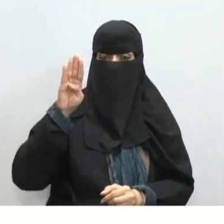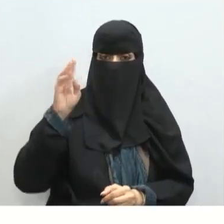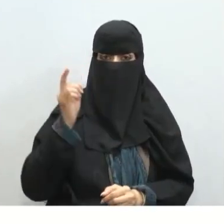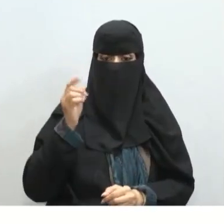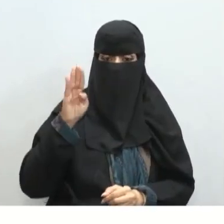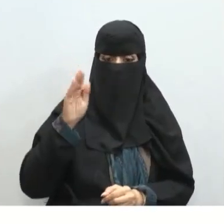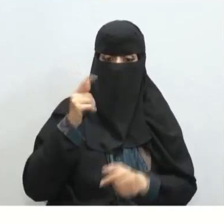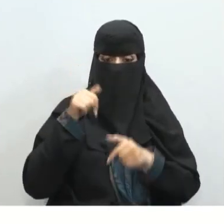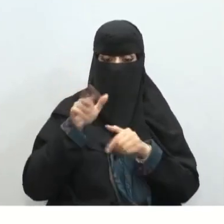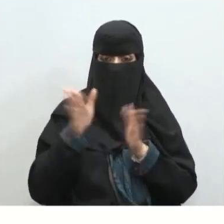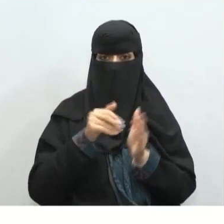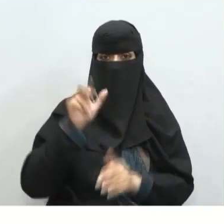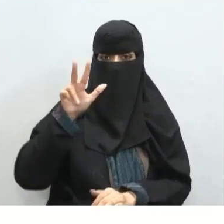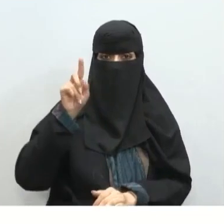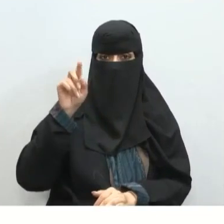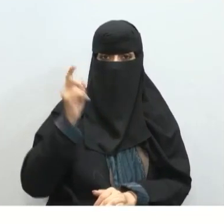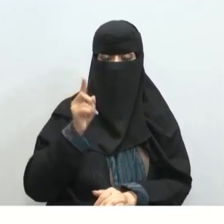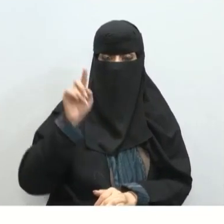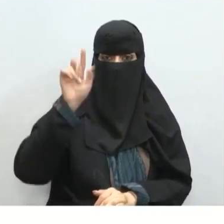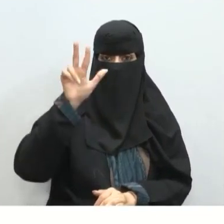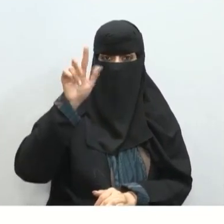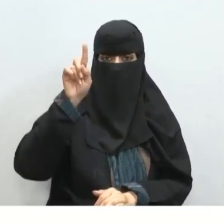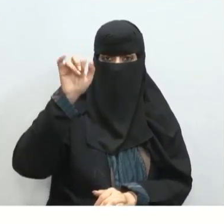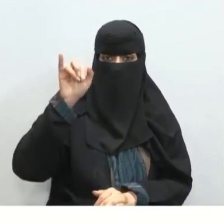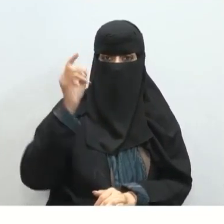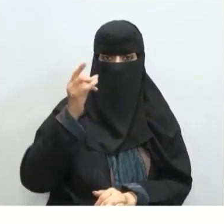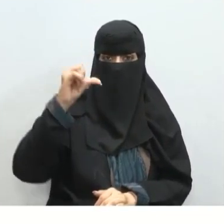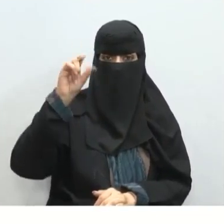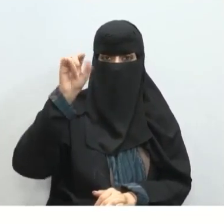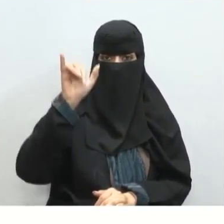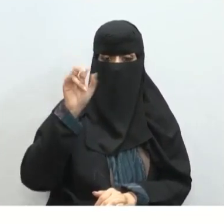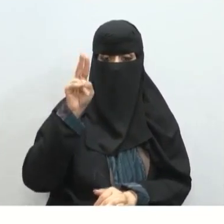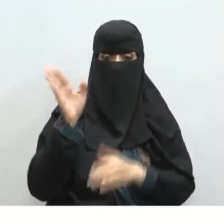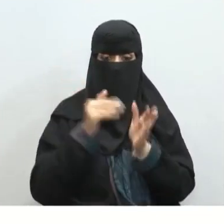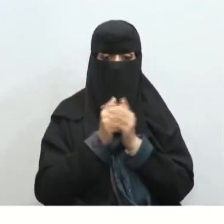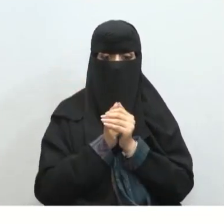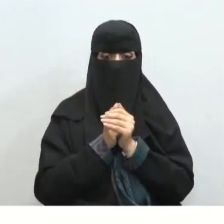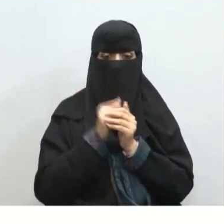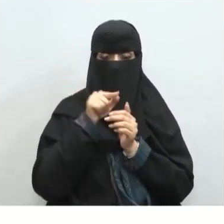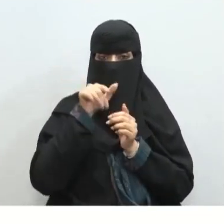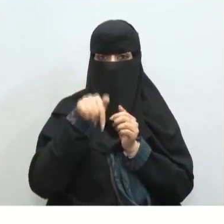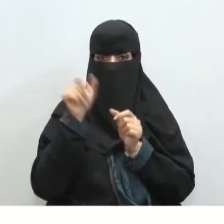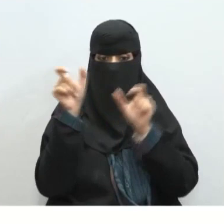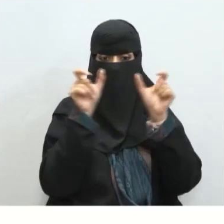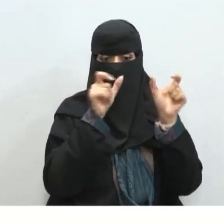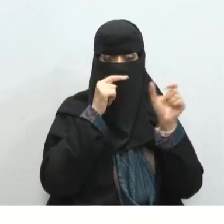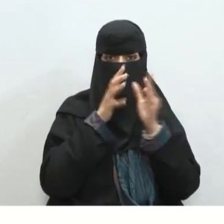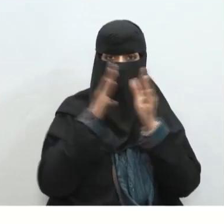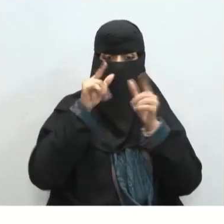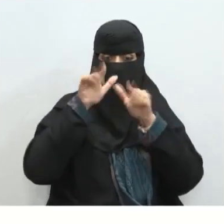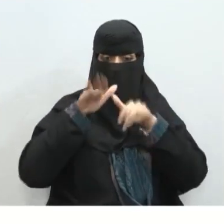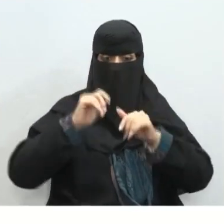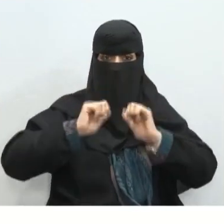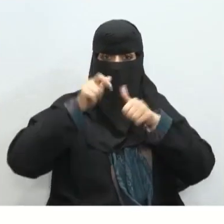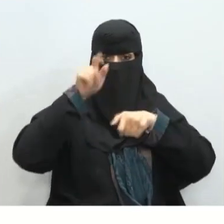السكري مثل ما تعلمنا البيروفيت هو ناتج هذه العمليه اي الجزيئات الكبيره الاتيه